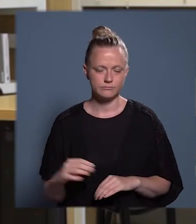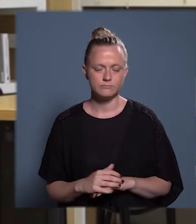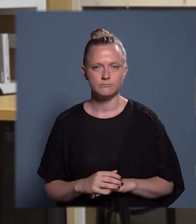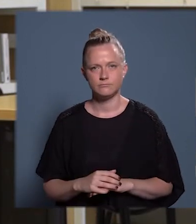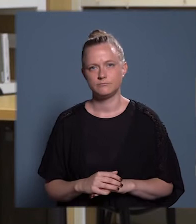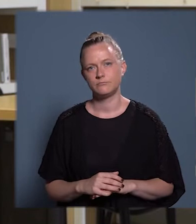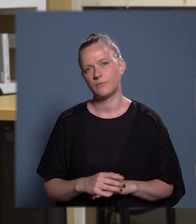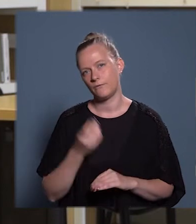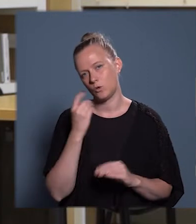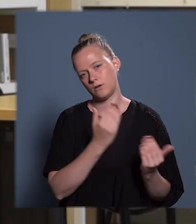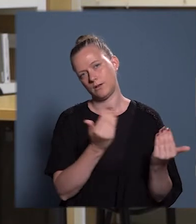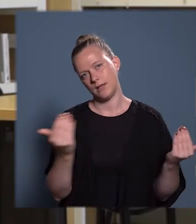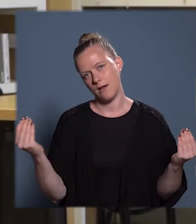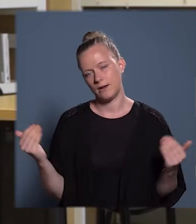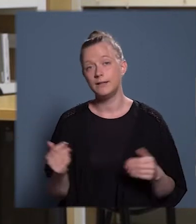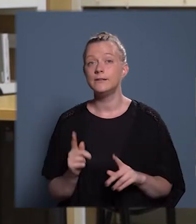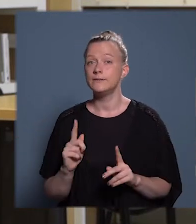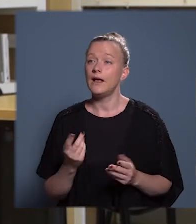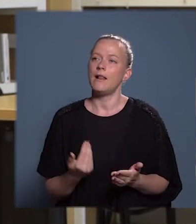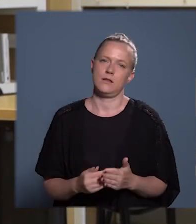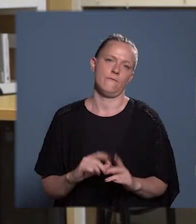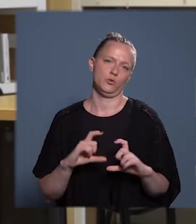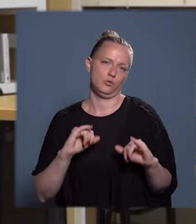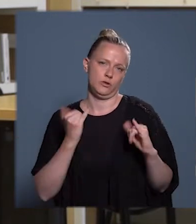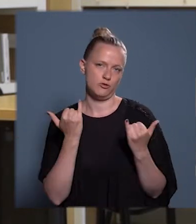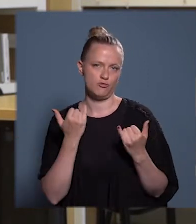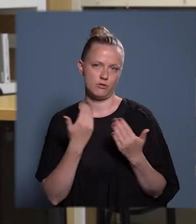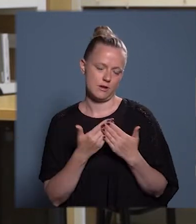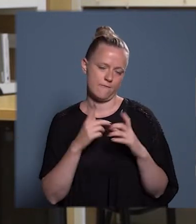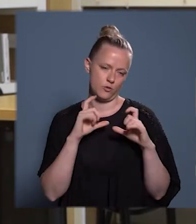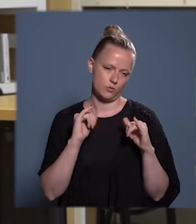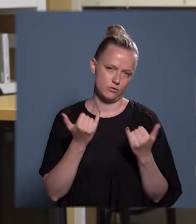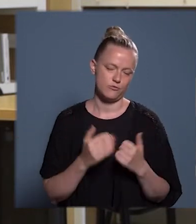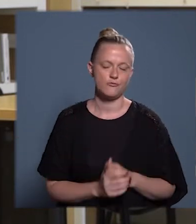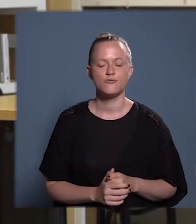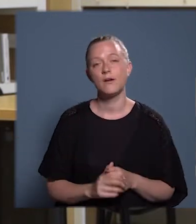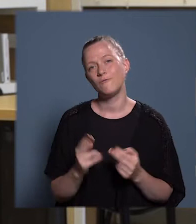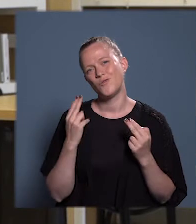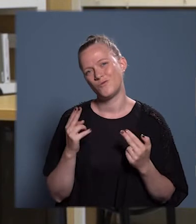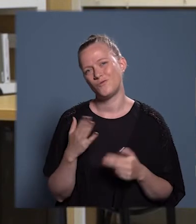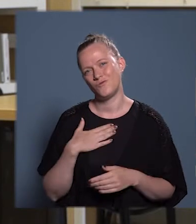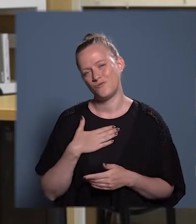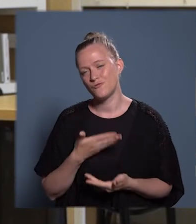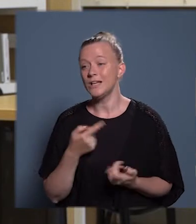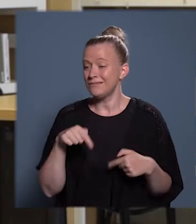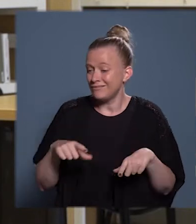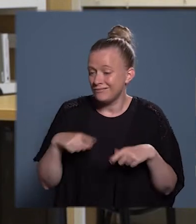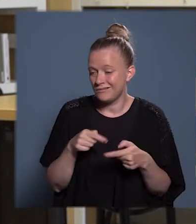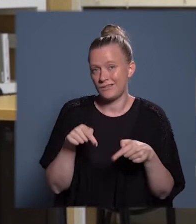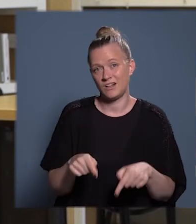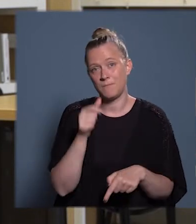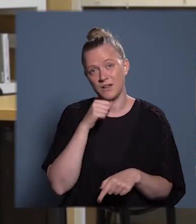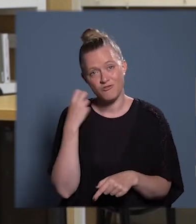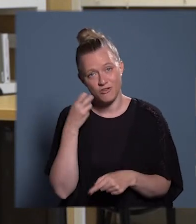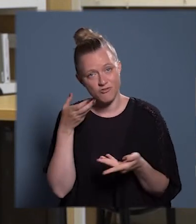állítottuk volna fel. De azért, hogy legyen mégis, mert nagyon, nagyon fontos. És hát itt élek Pest Erzsébeten,